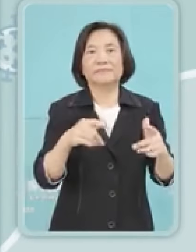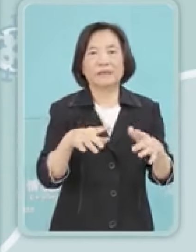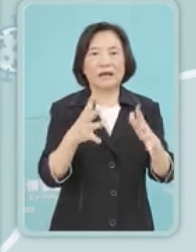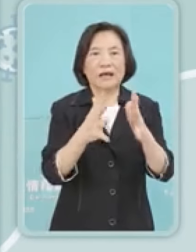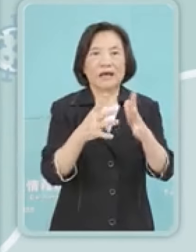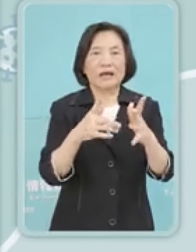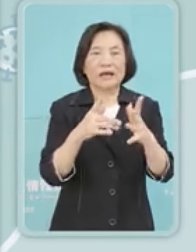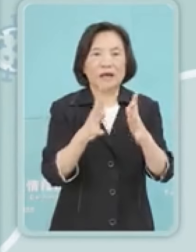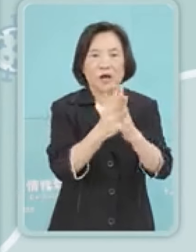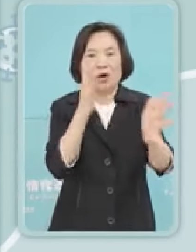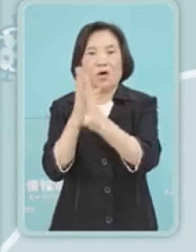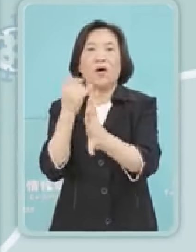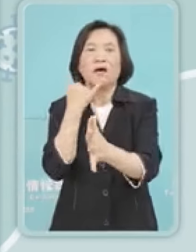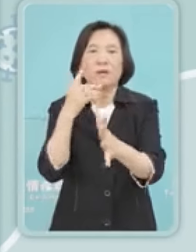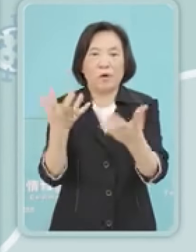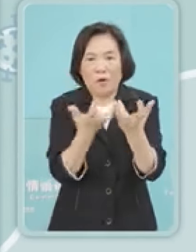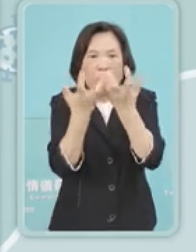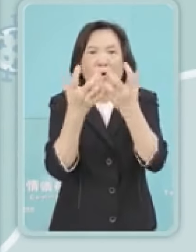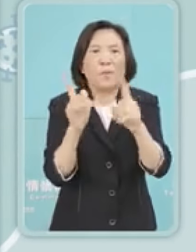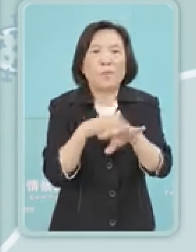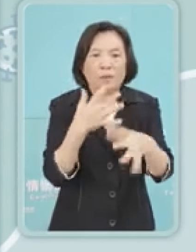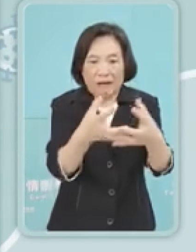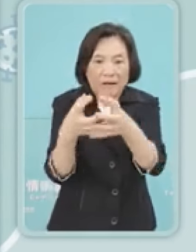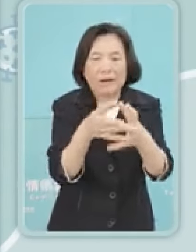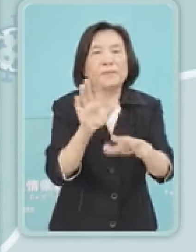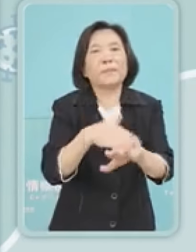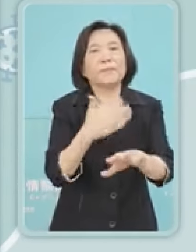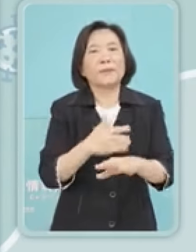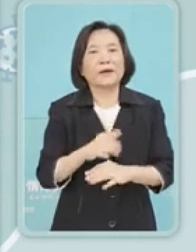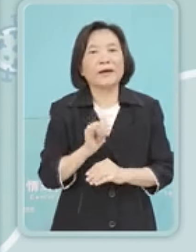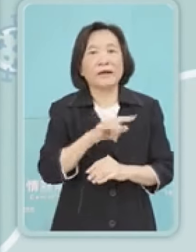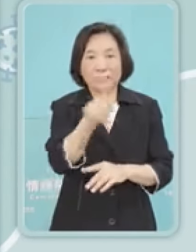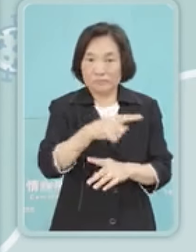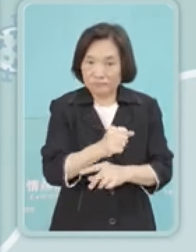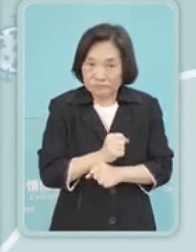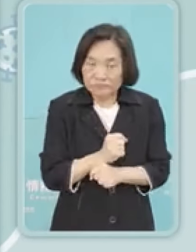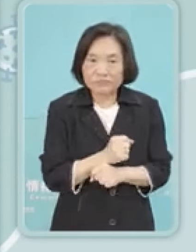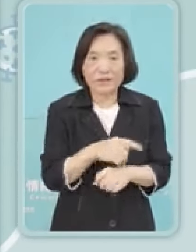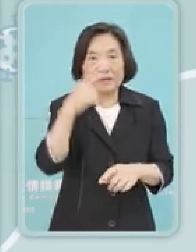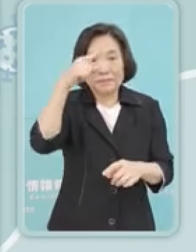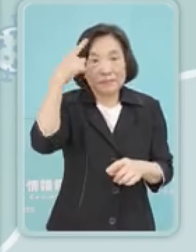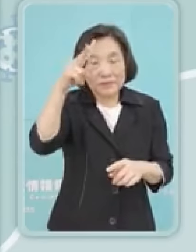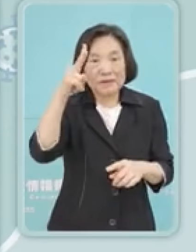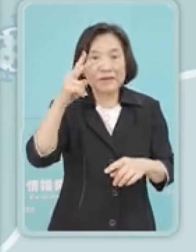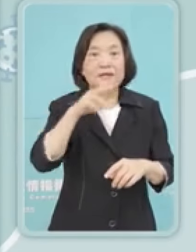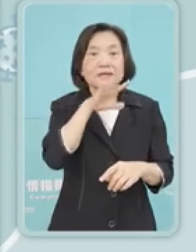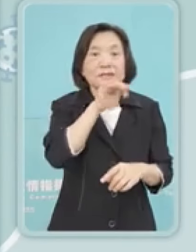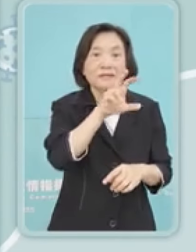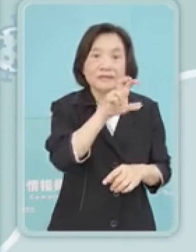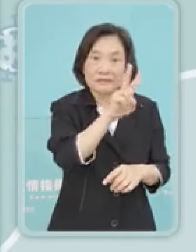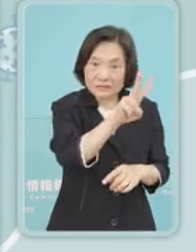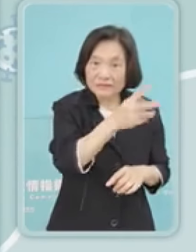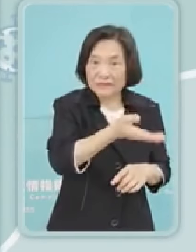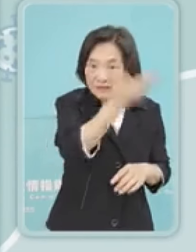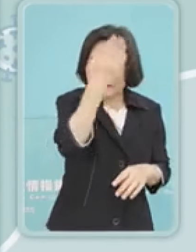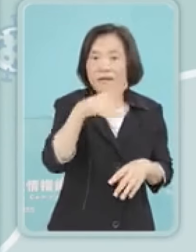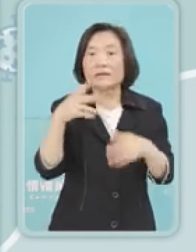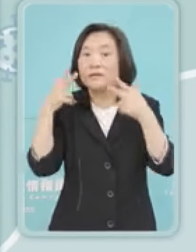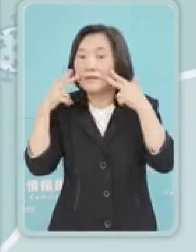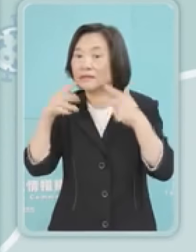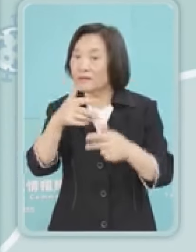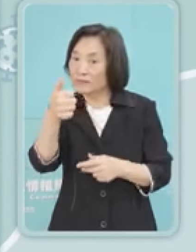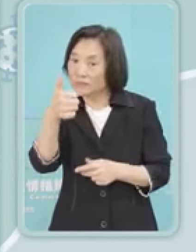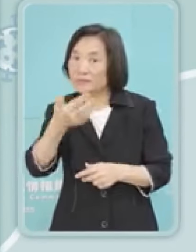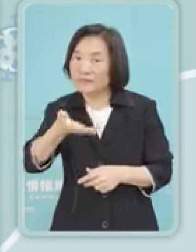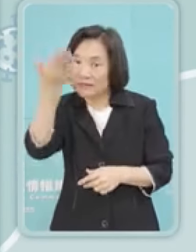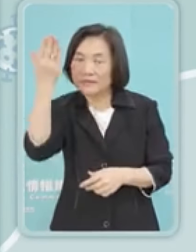这种群聚的危险啊，所以这点要特别注意。所以就是明天后天72岁以上，原住民55岁以上哈，可以